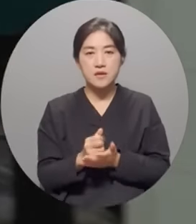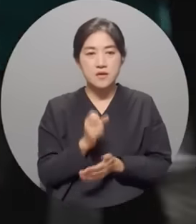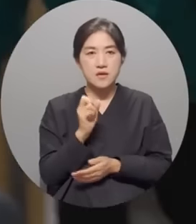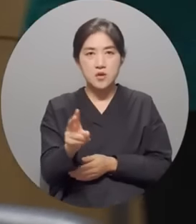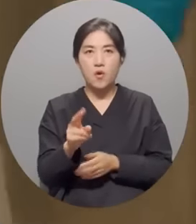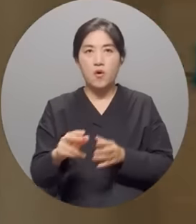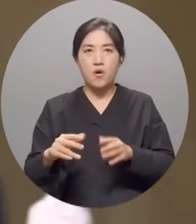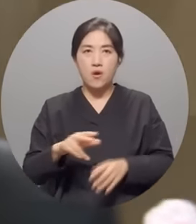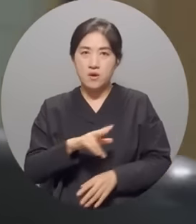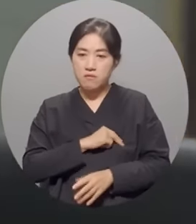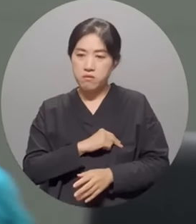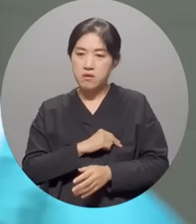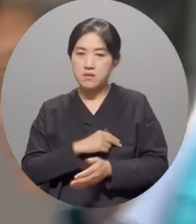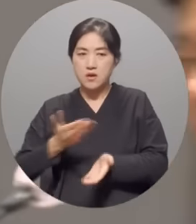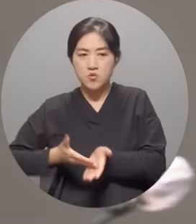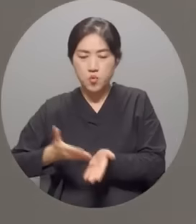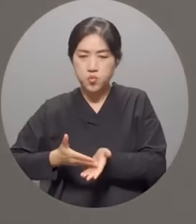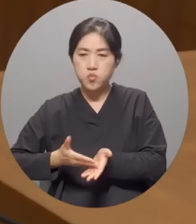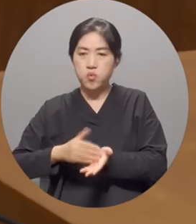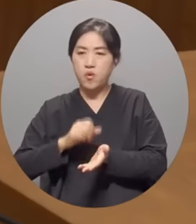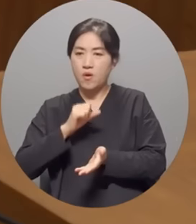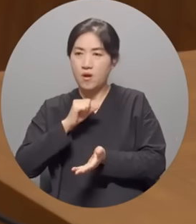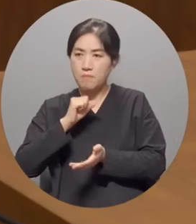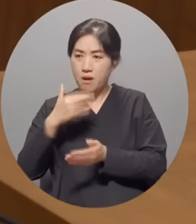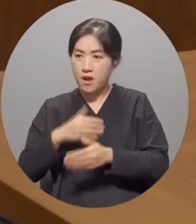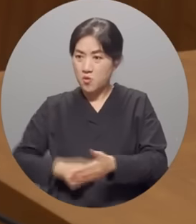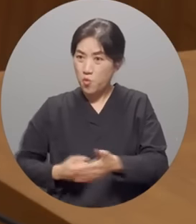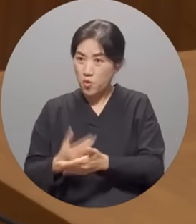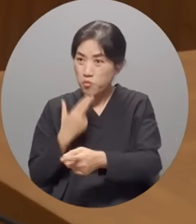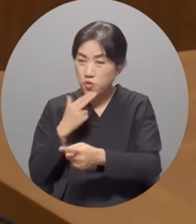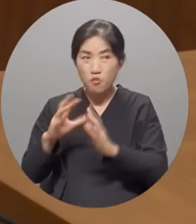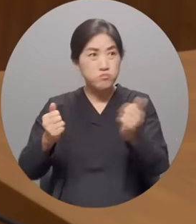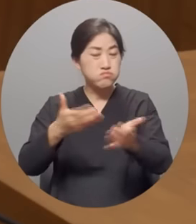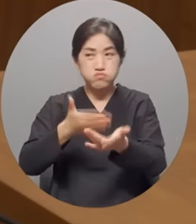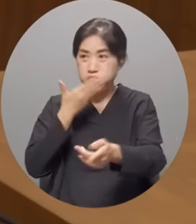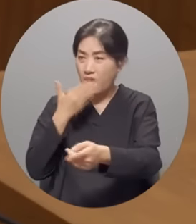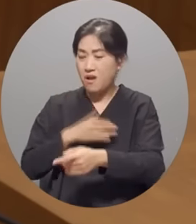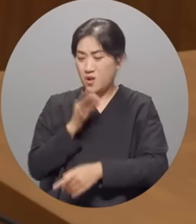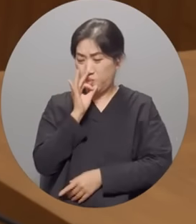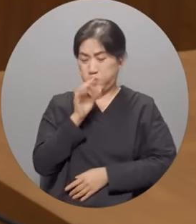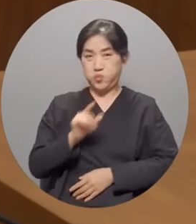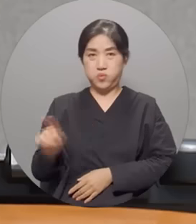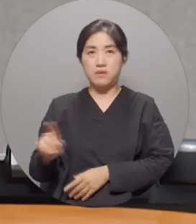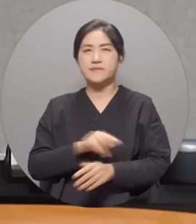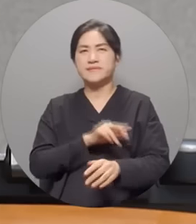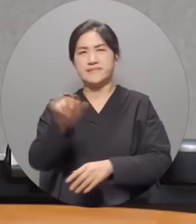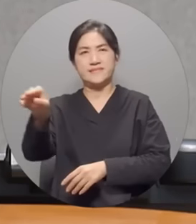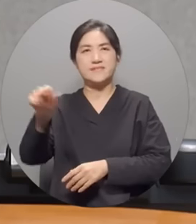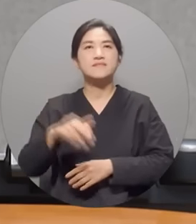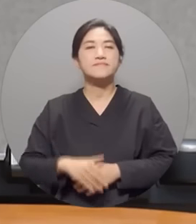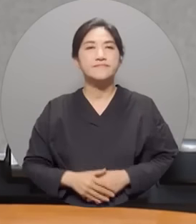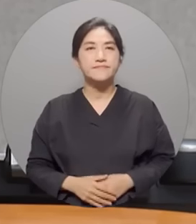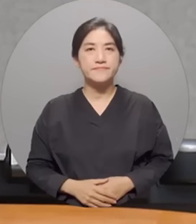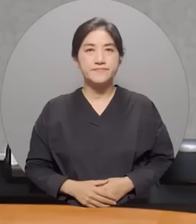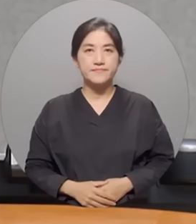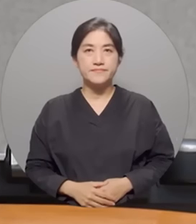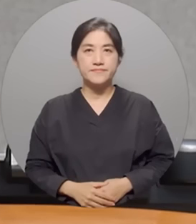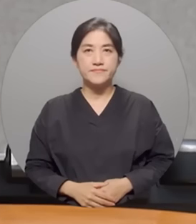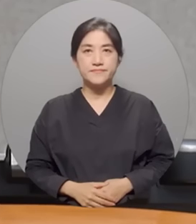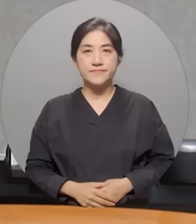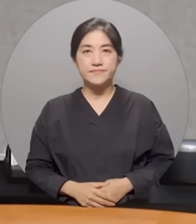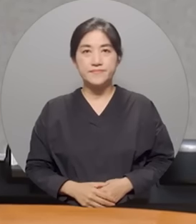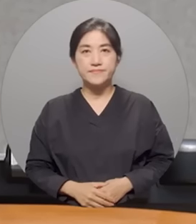의원과 토론하고 설득할 용기도 없으면서 무슨 수로 국민을 설득하겠냐고 비판했습니다. MBC 뉴스 홍의표입니다.